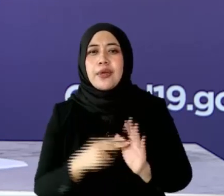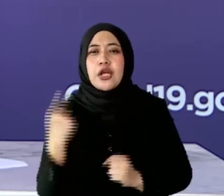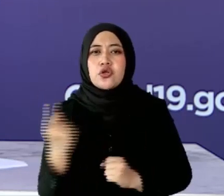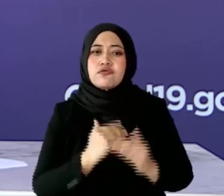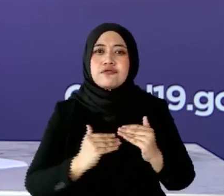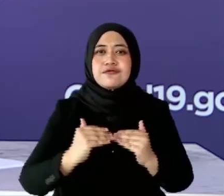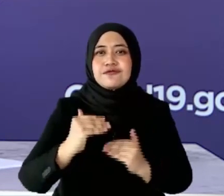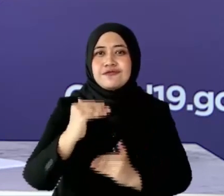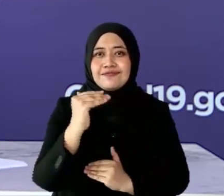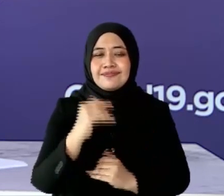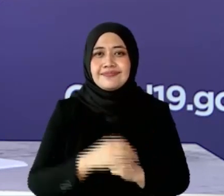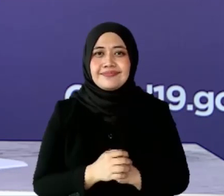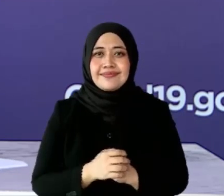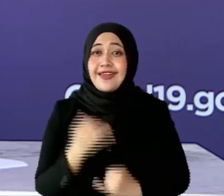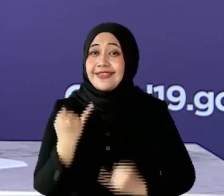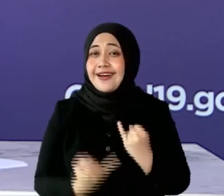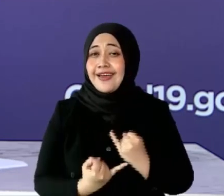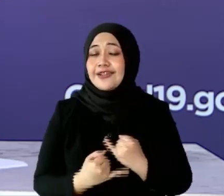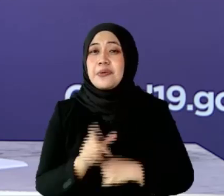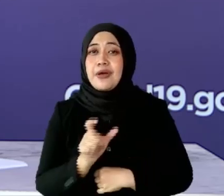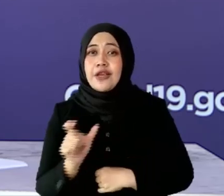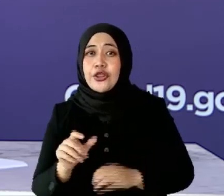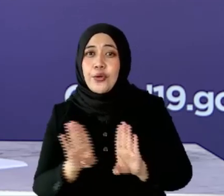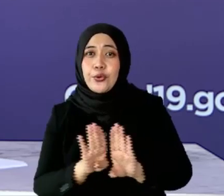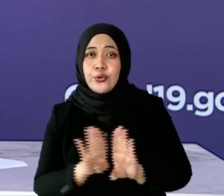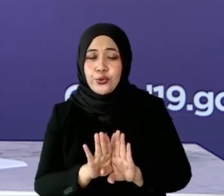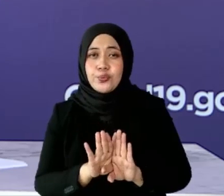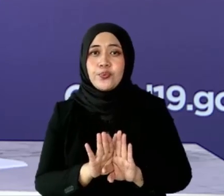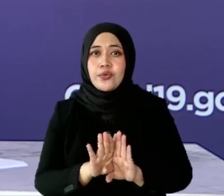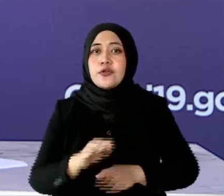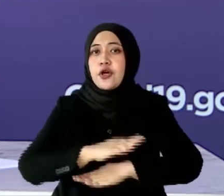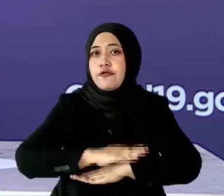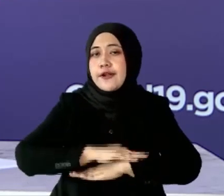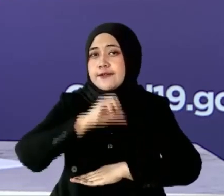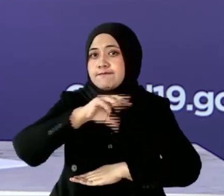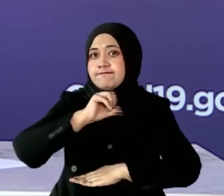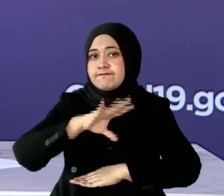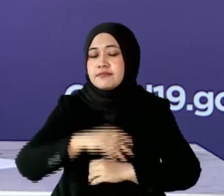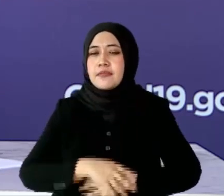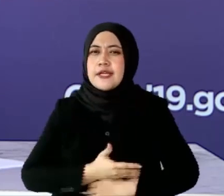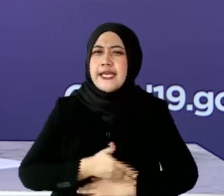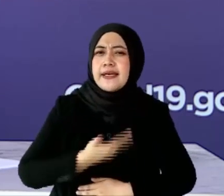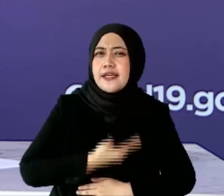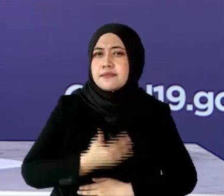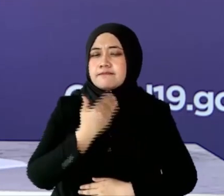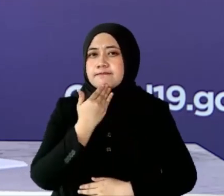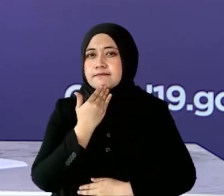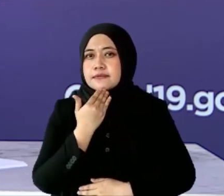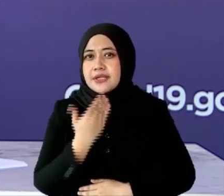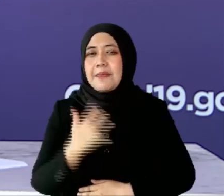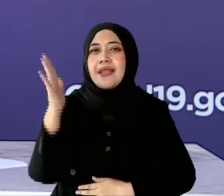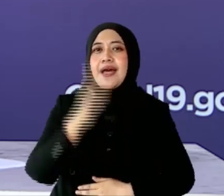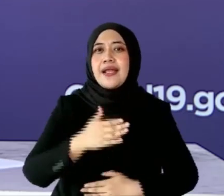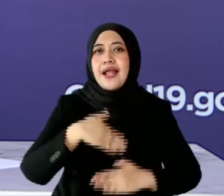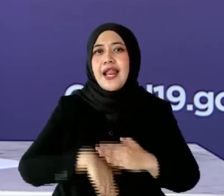bangkit. Terakhir, sebelum menutup sesi konferensi pers ini, saya ingin mengucapkan selamat